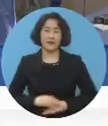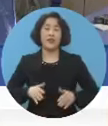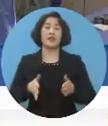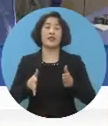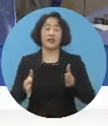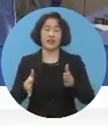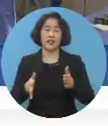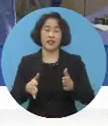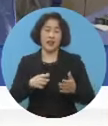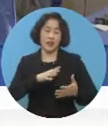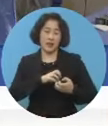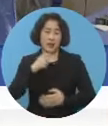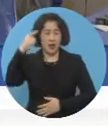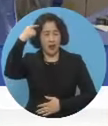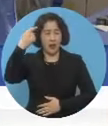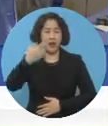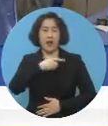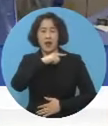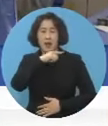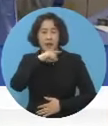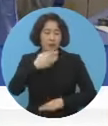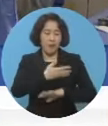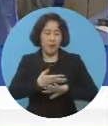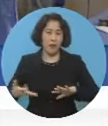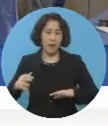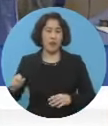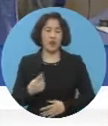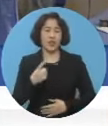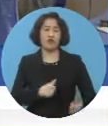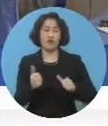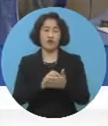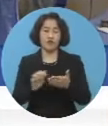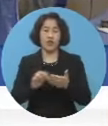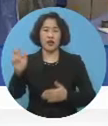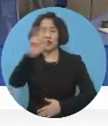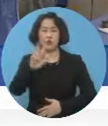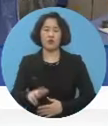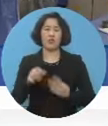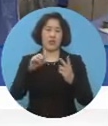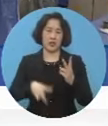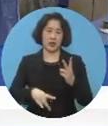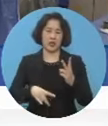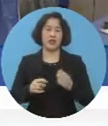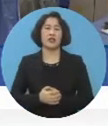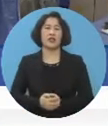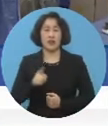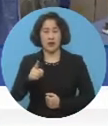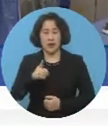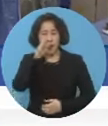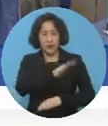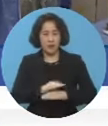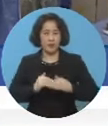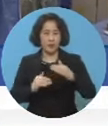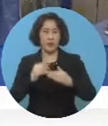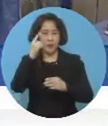찬란 도는 심혈관 질환과 뇌혈관 질환으로 인한 사망률이 전국 2위 입니다 이런 질환을 체계적으로